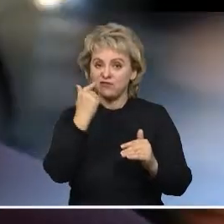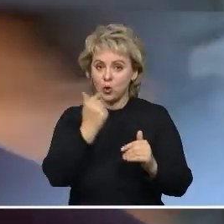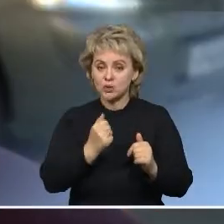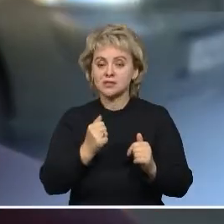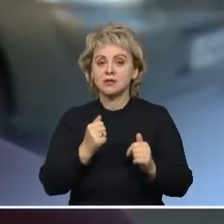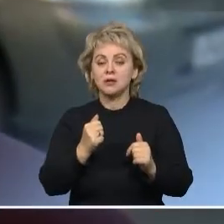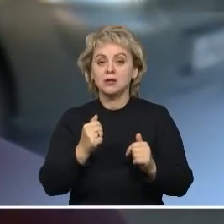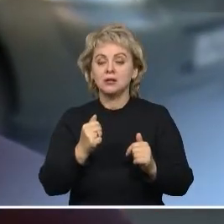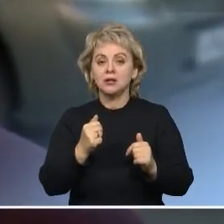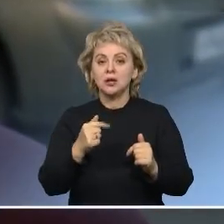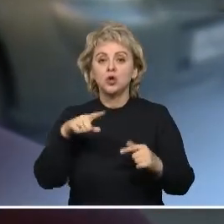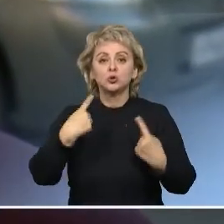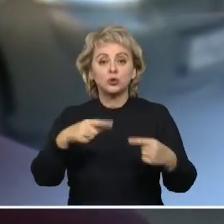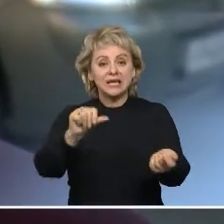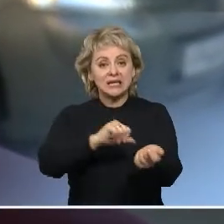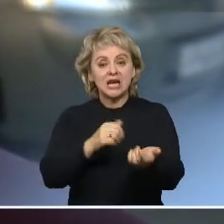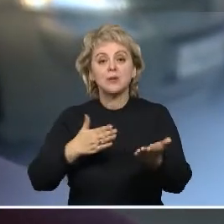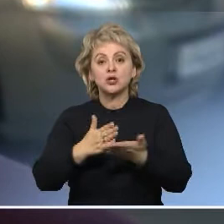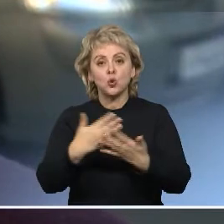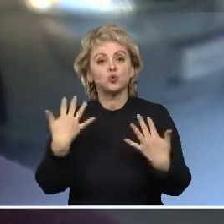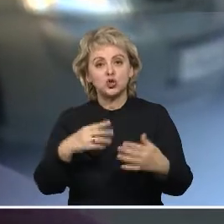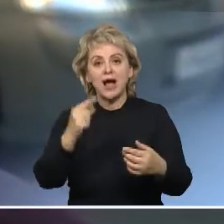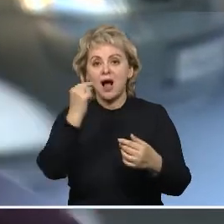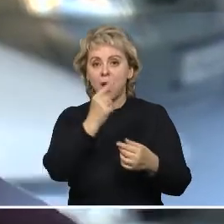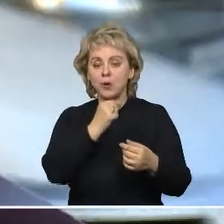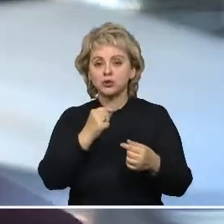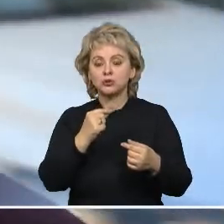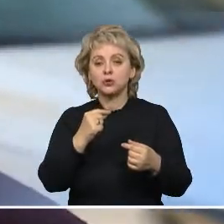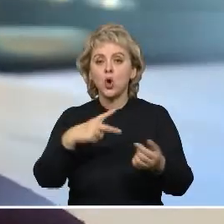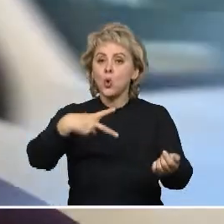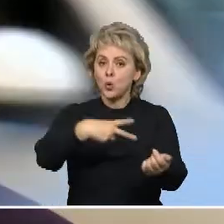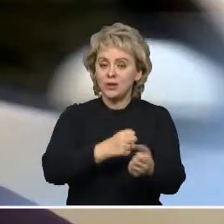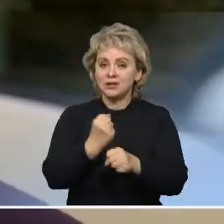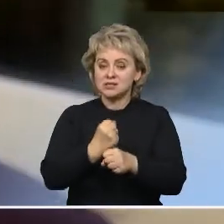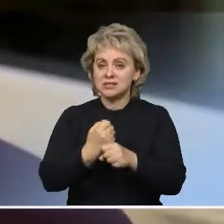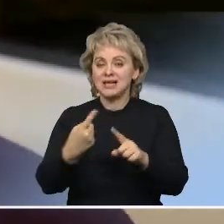другие наркоманы со стажем уже капают их, колят уже,